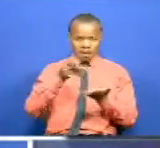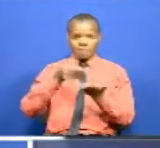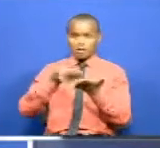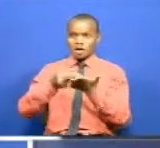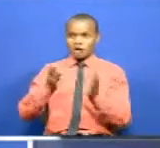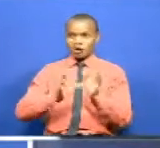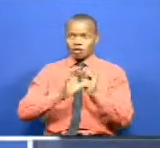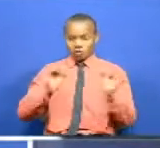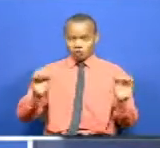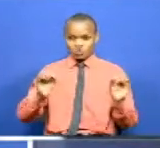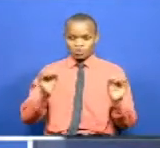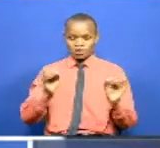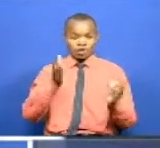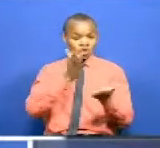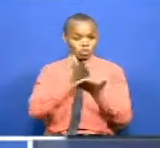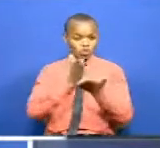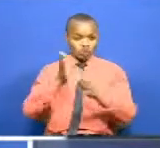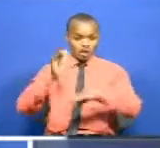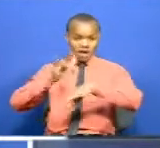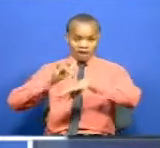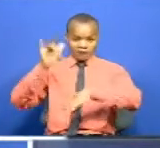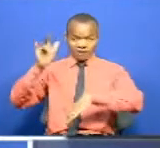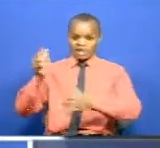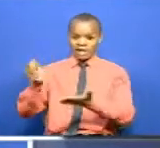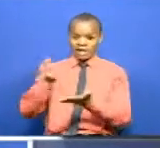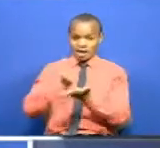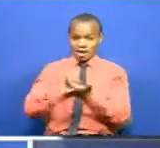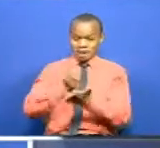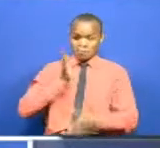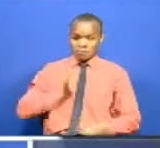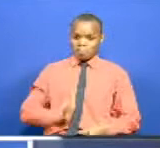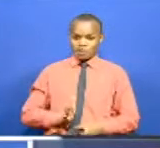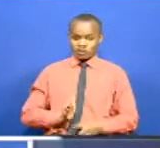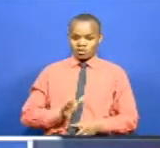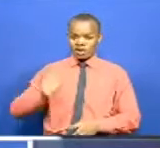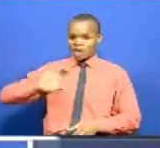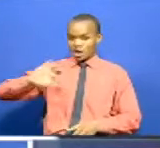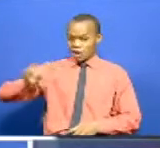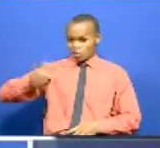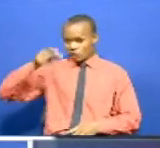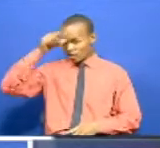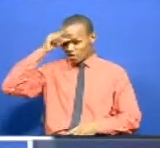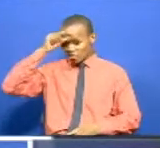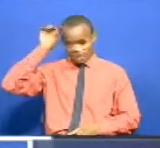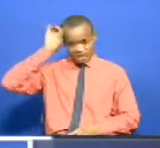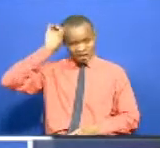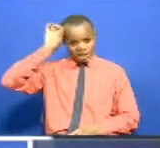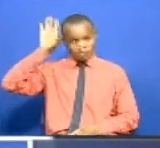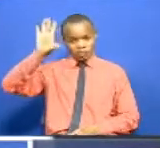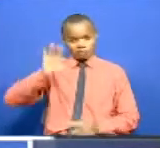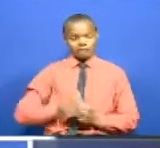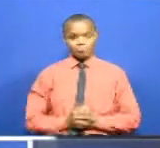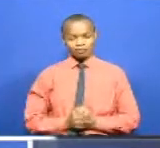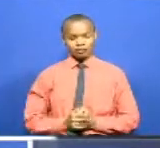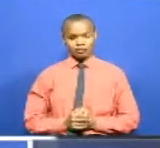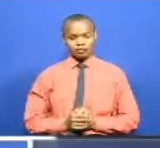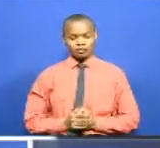severely distresses the employees of the county government of Kiambu. These